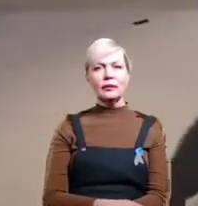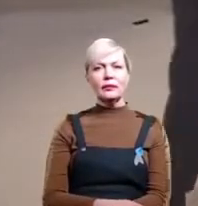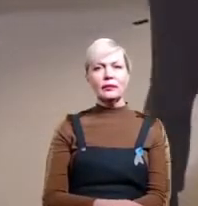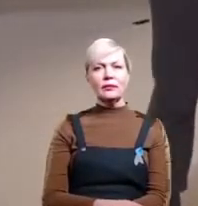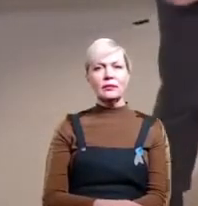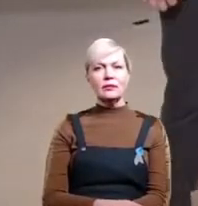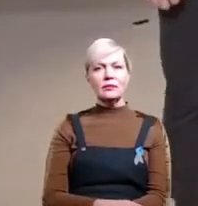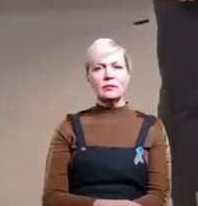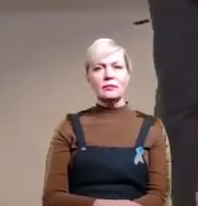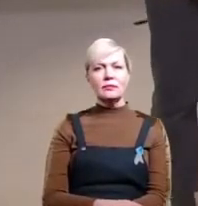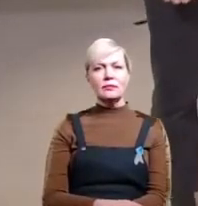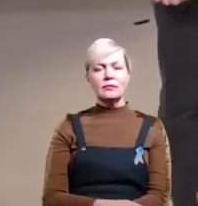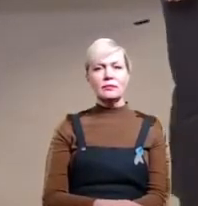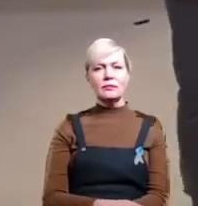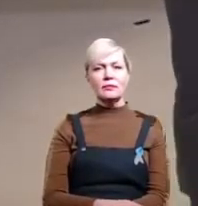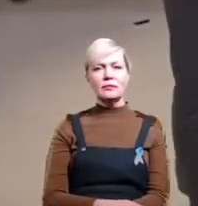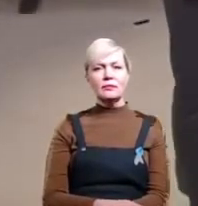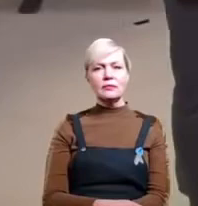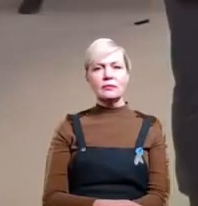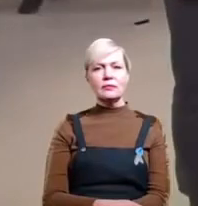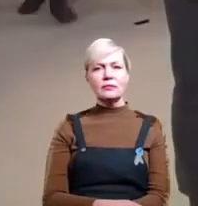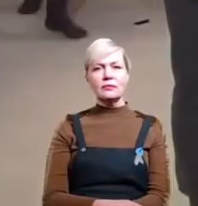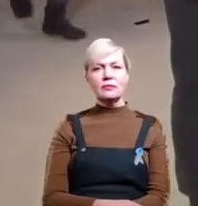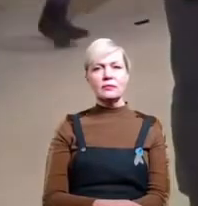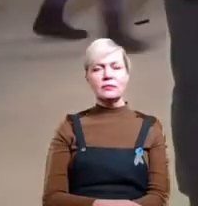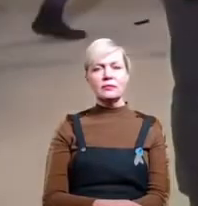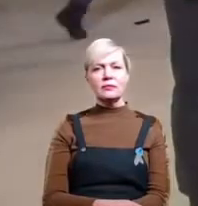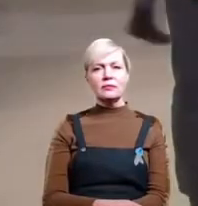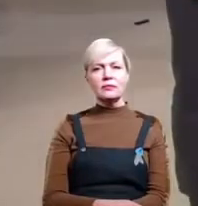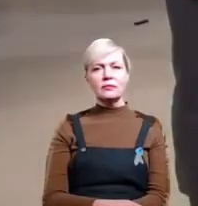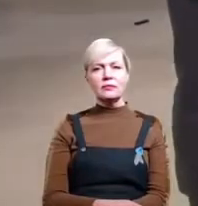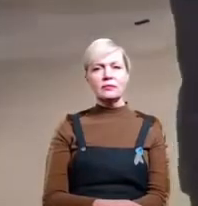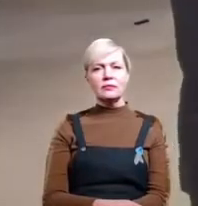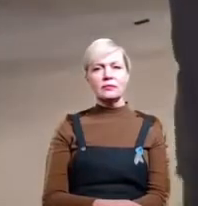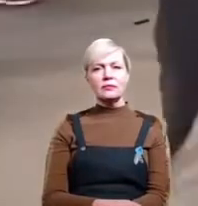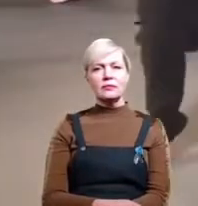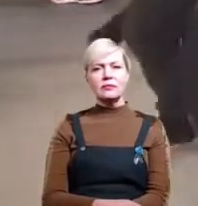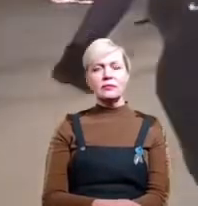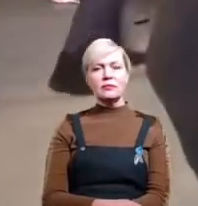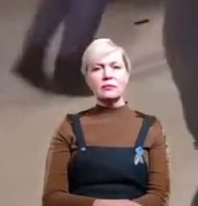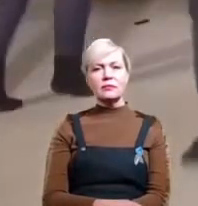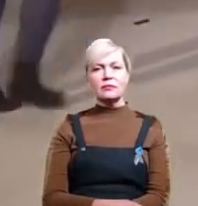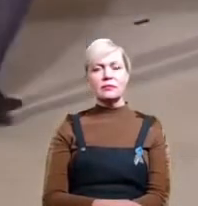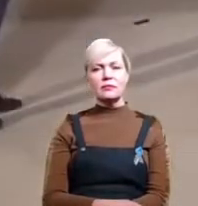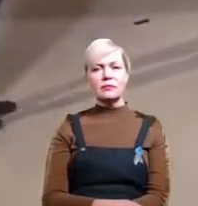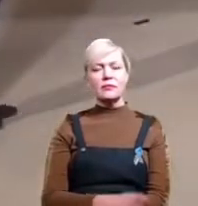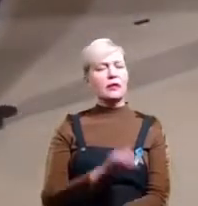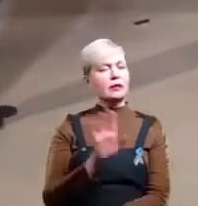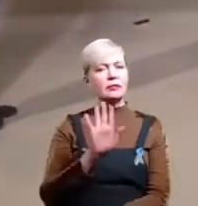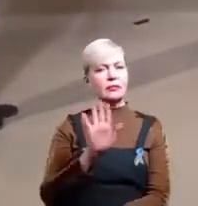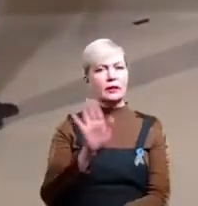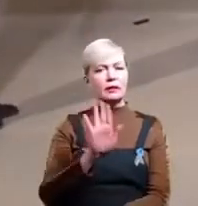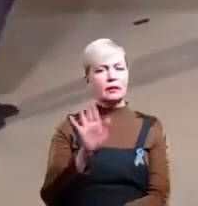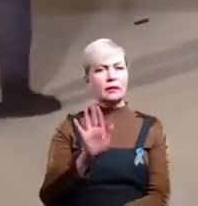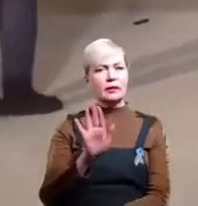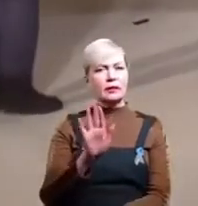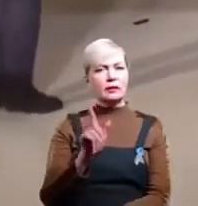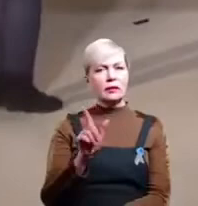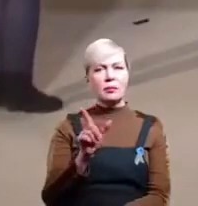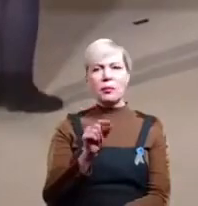5, 6, 7, 8. Раз, два, три, четыре. Стоп, нет, партнеры. Парни,